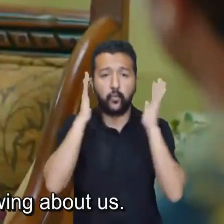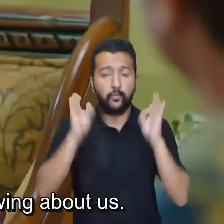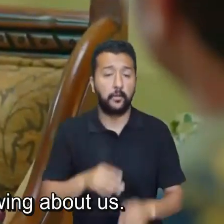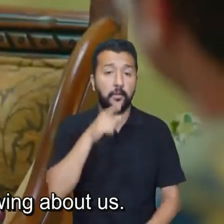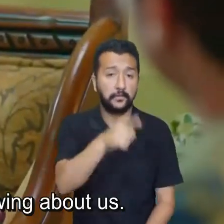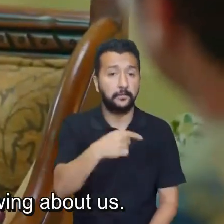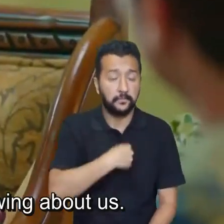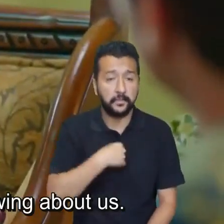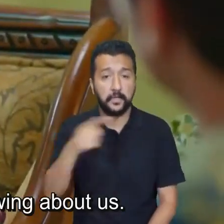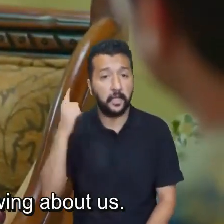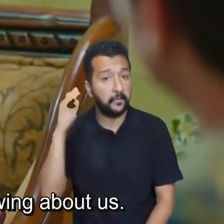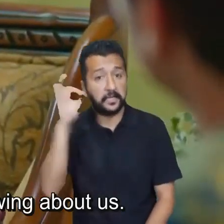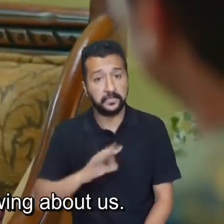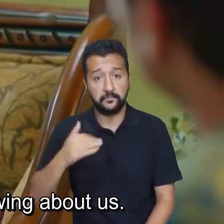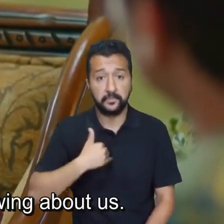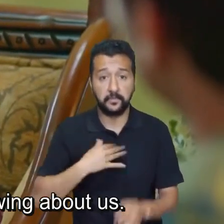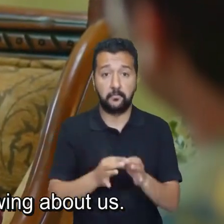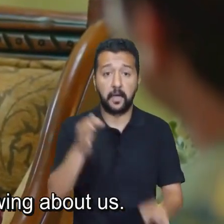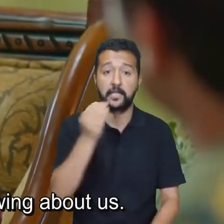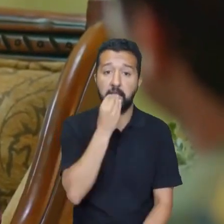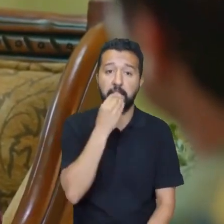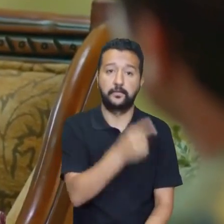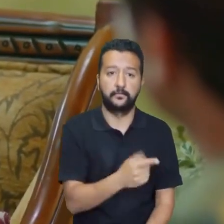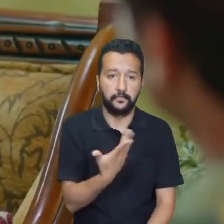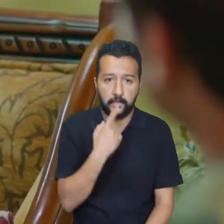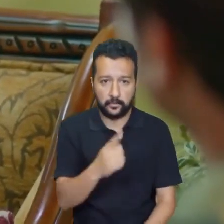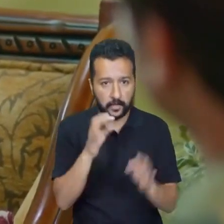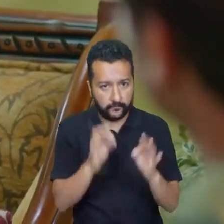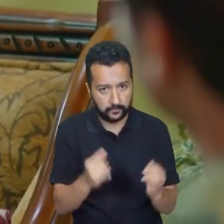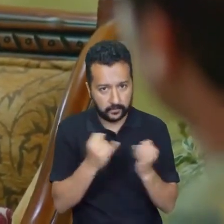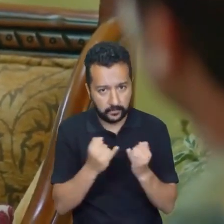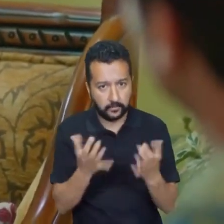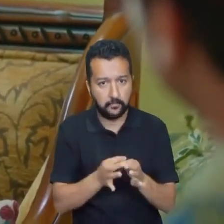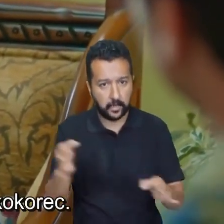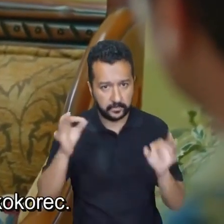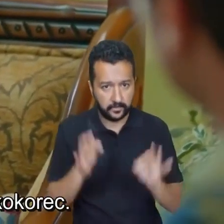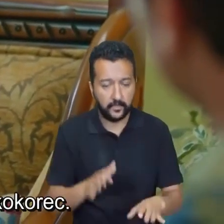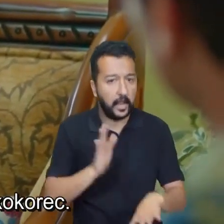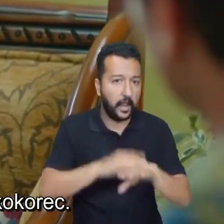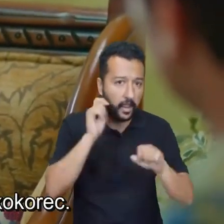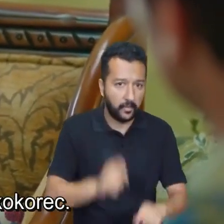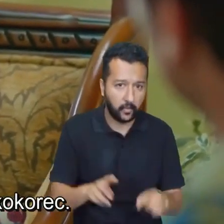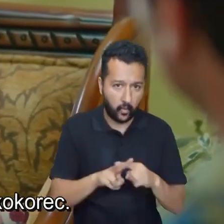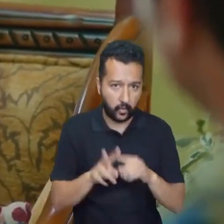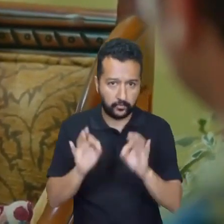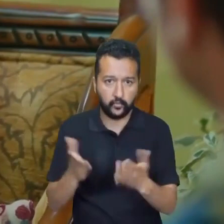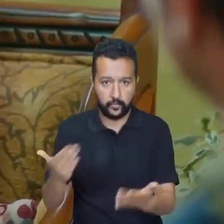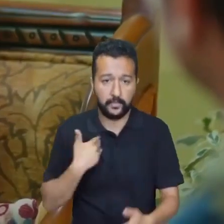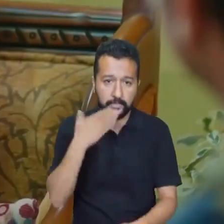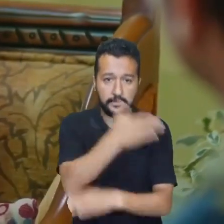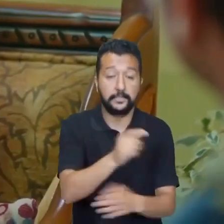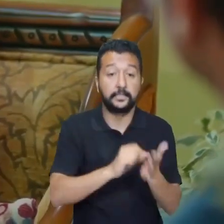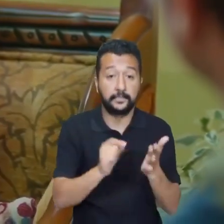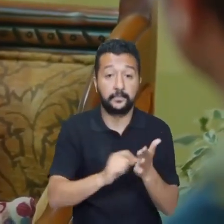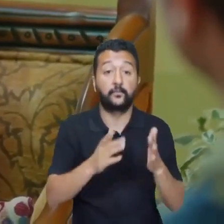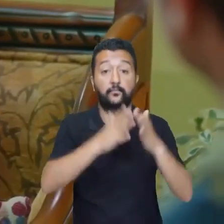Vay efendim, sen bizden habersiz bize bağırsak yedirdin falan. Ya evet kardeşim, bağırsak. Ne yapalım yani, kokoreç bu. Ben oraya